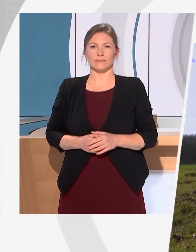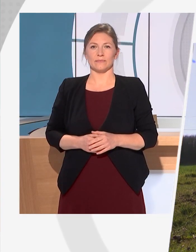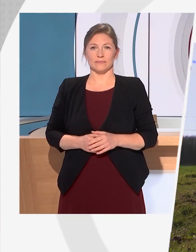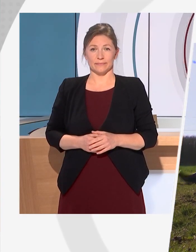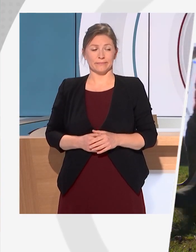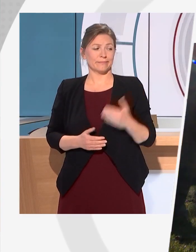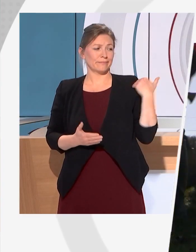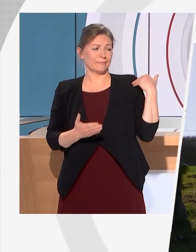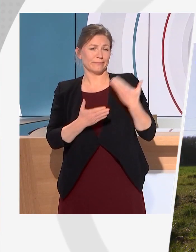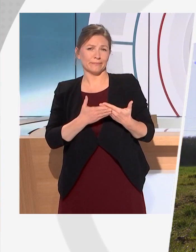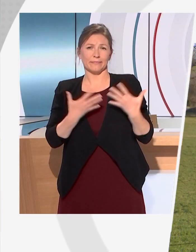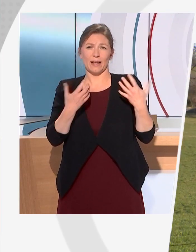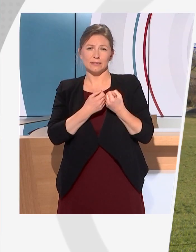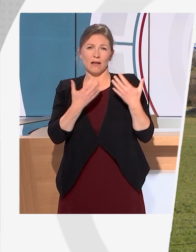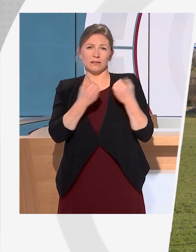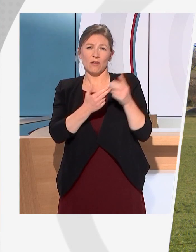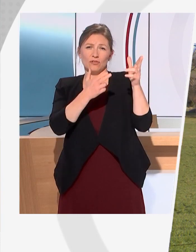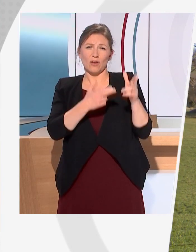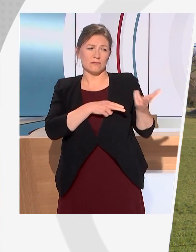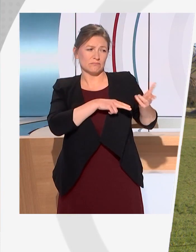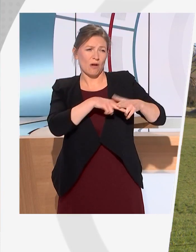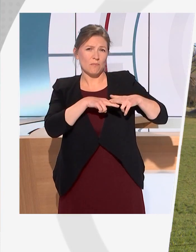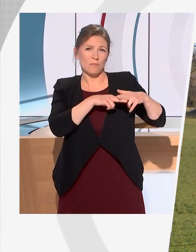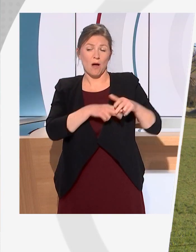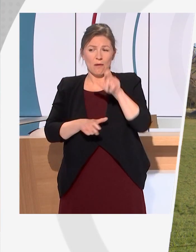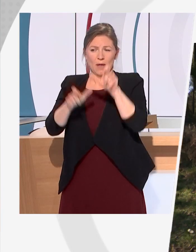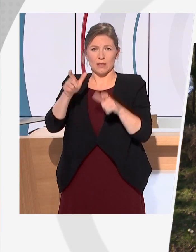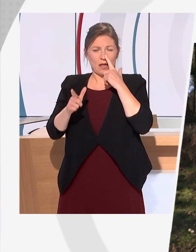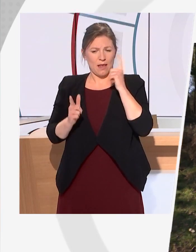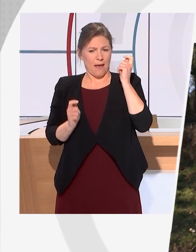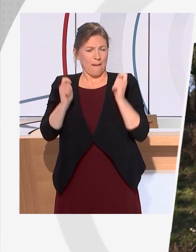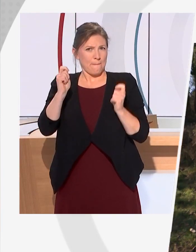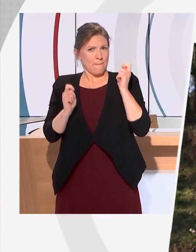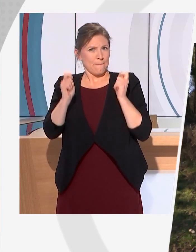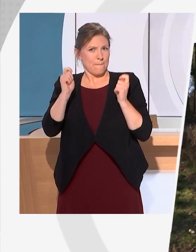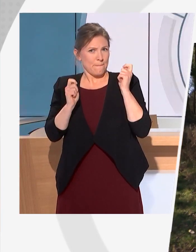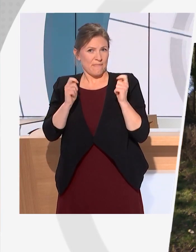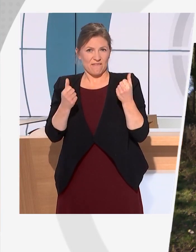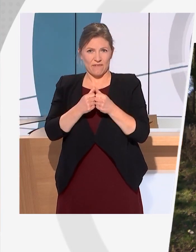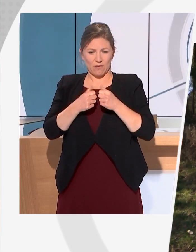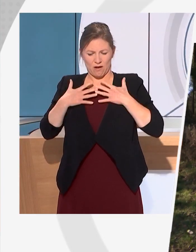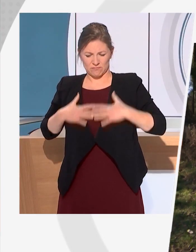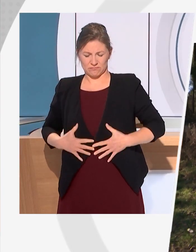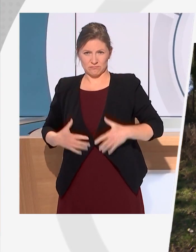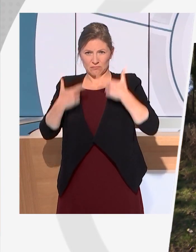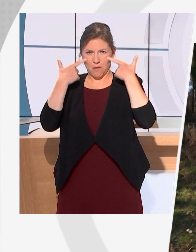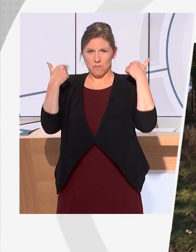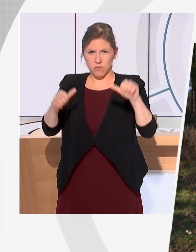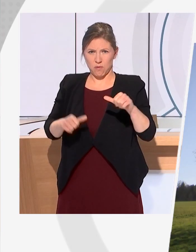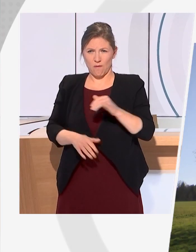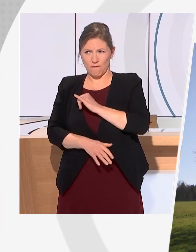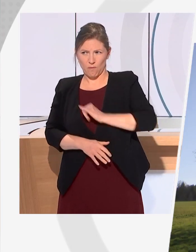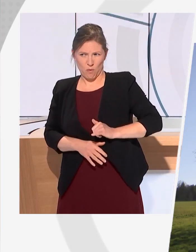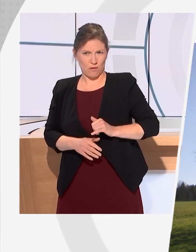Après les accidents mortels des derniers mois, ces chasseurs redoublent de prudence. Signalisation, munitions de petits plombs